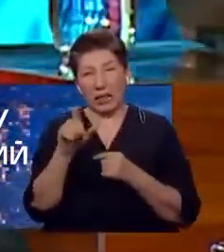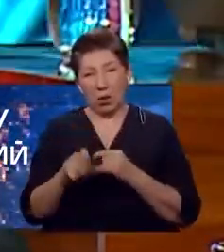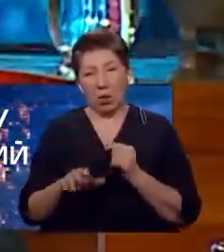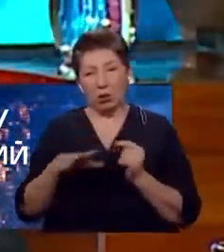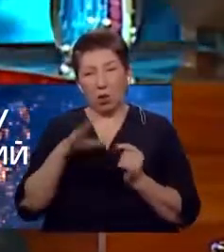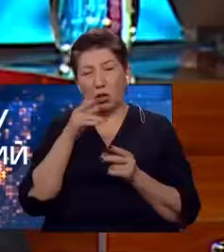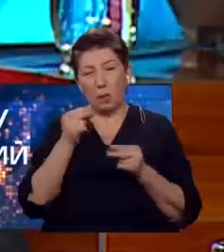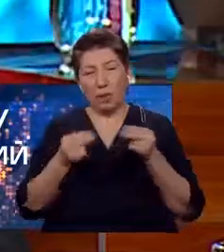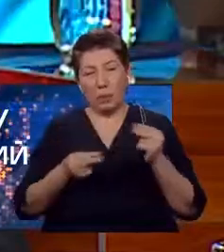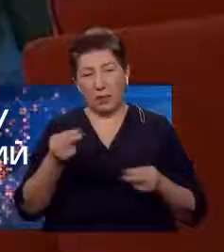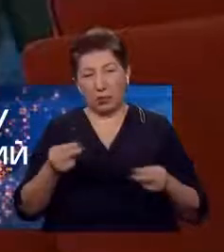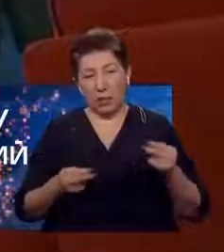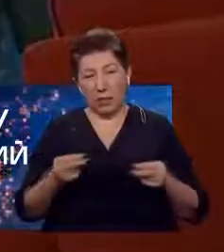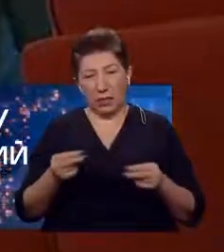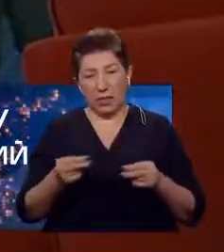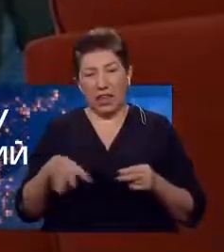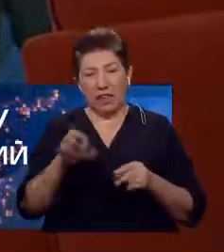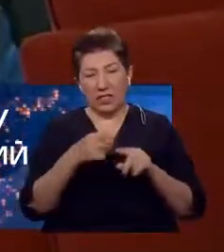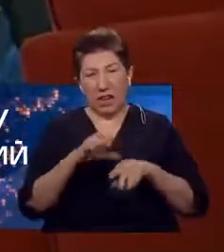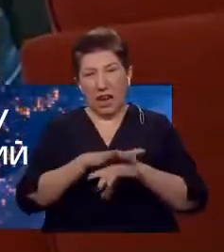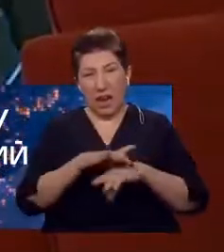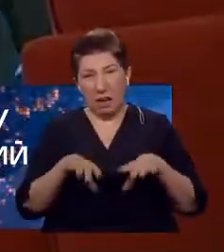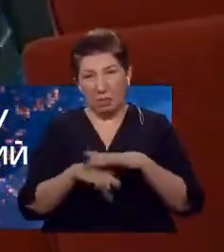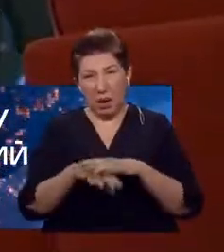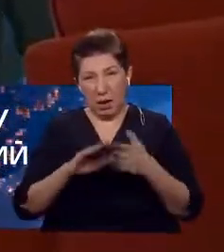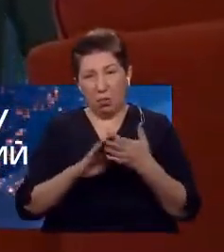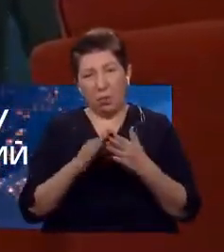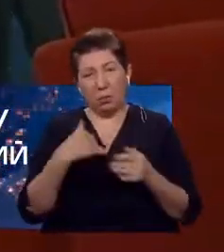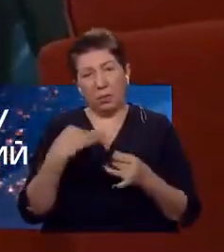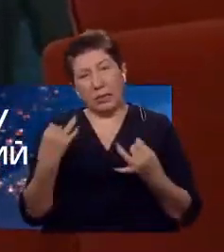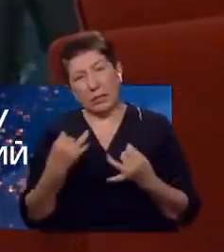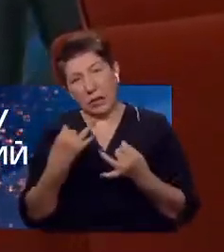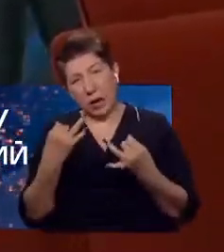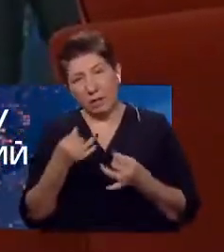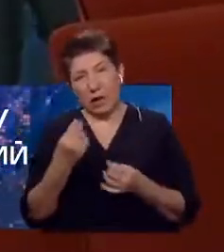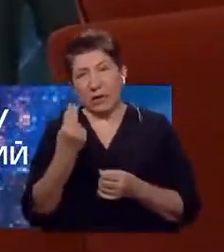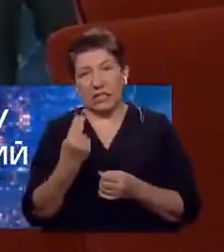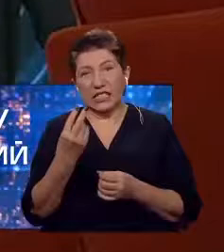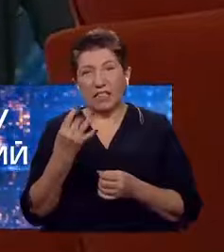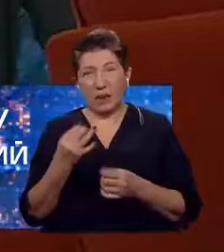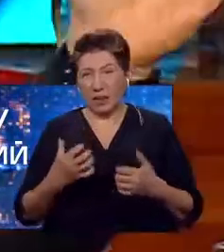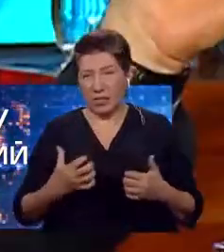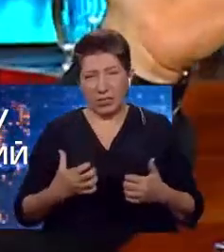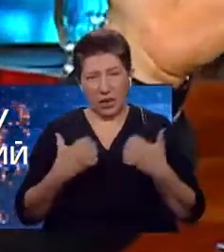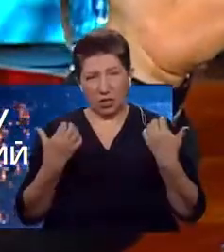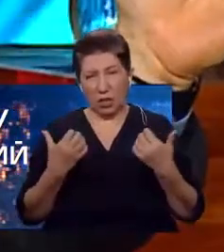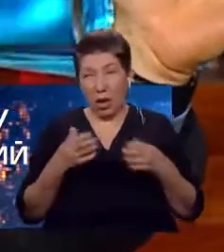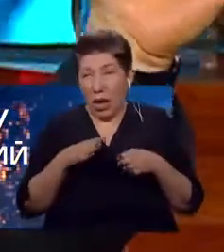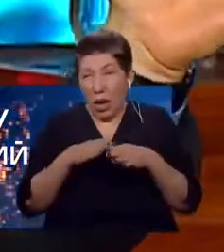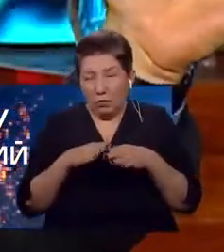коли підписувались ці кабальні умови. Мені просто цікаво, от цифри страшні, ну